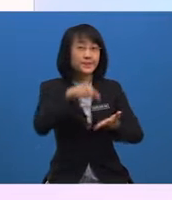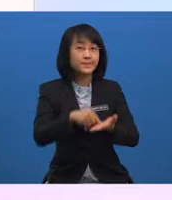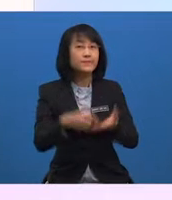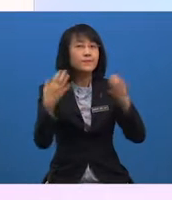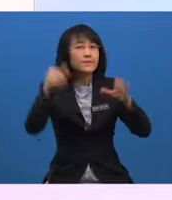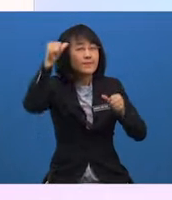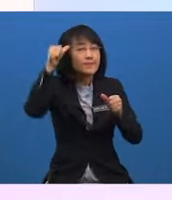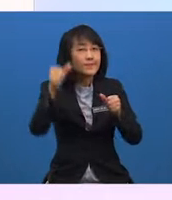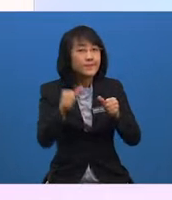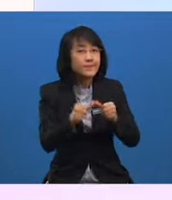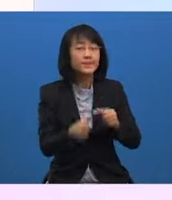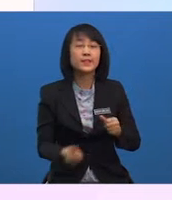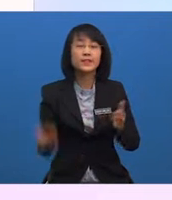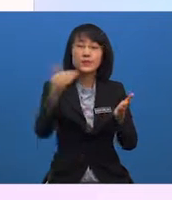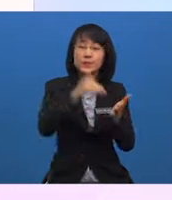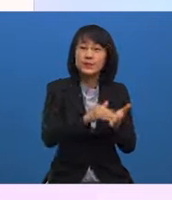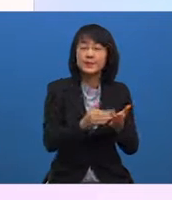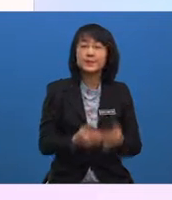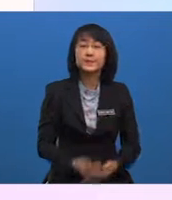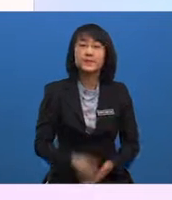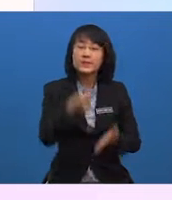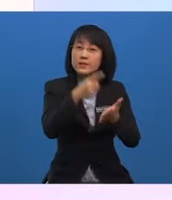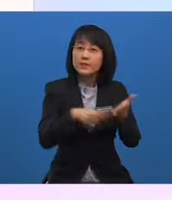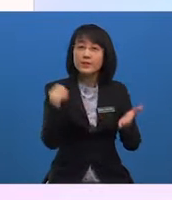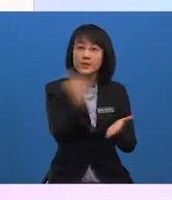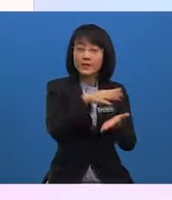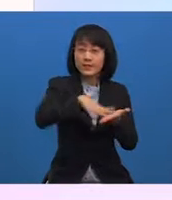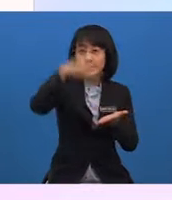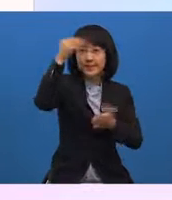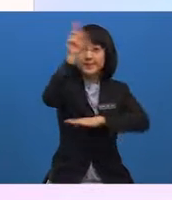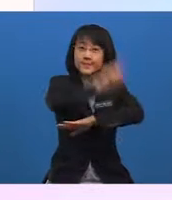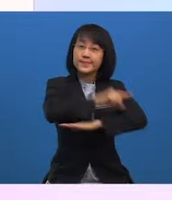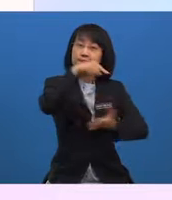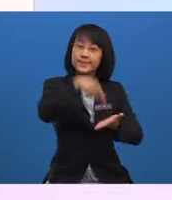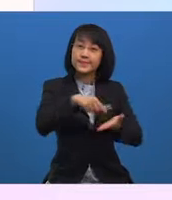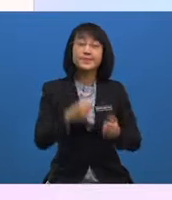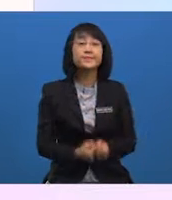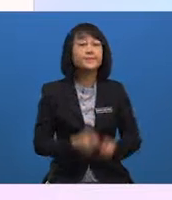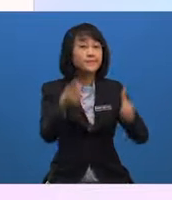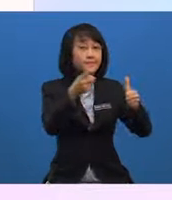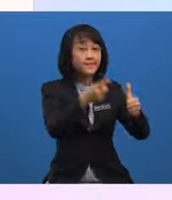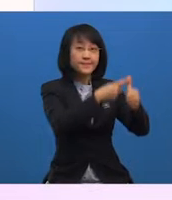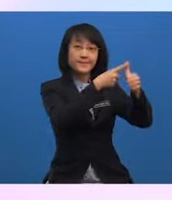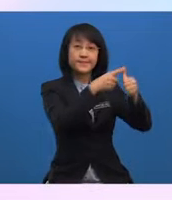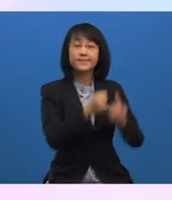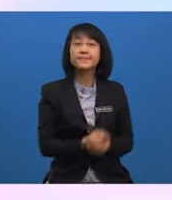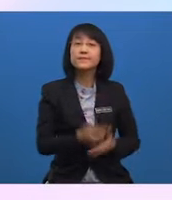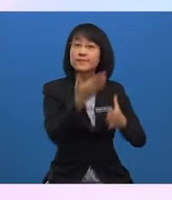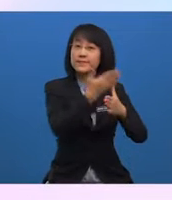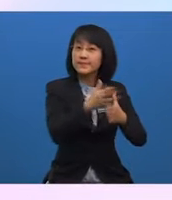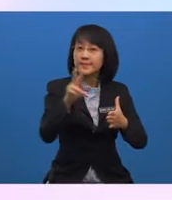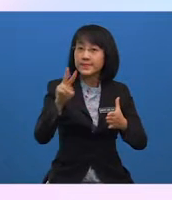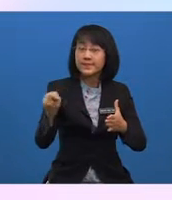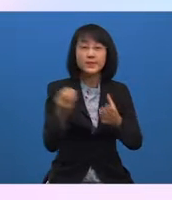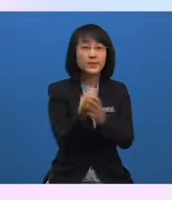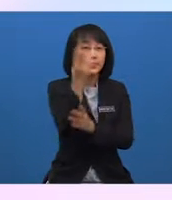cuba ingat semula sekali lagi apa yang kita belajar hari ini. Pertama, bahagian